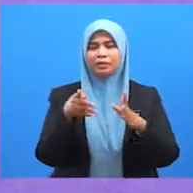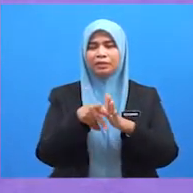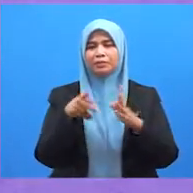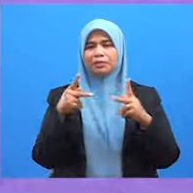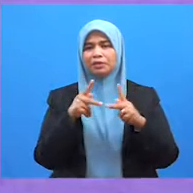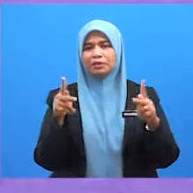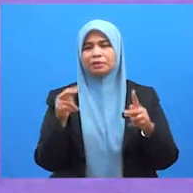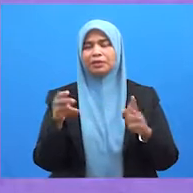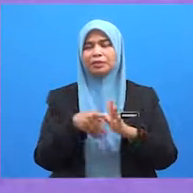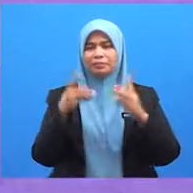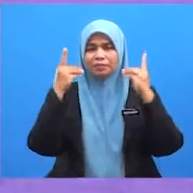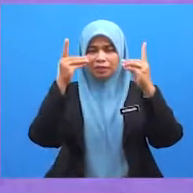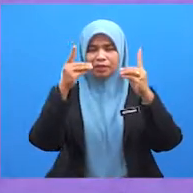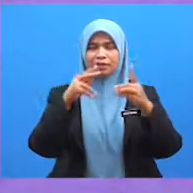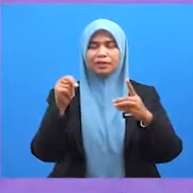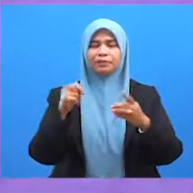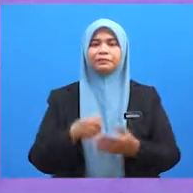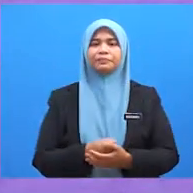perkembangan pendidikan.